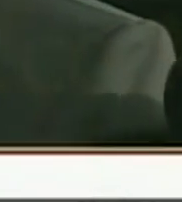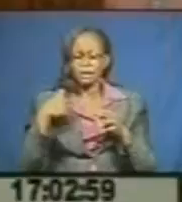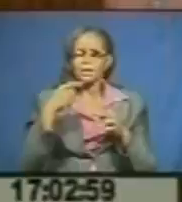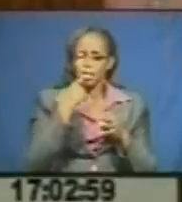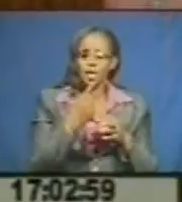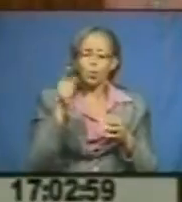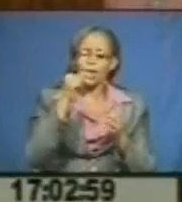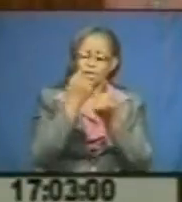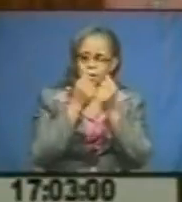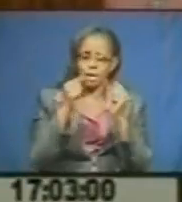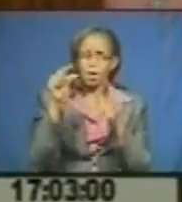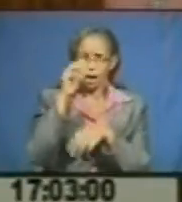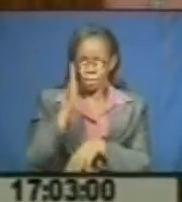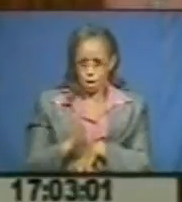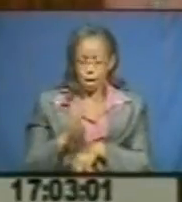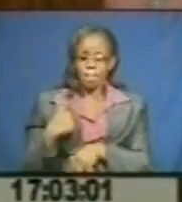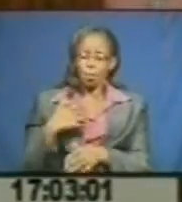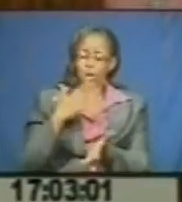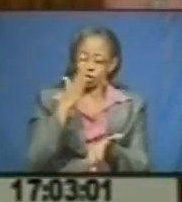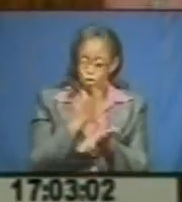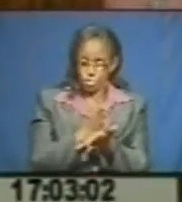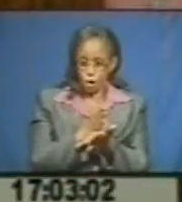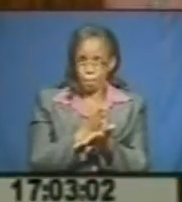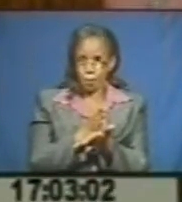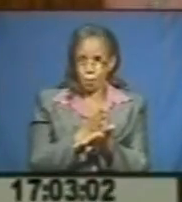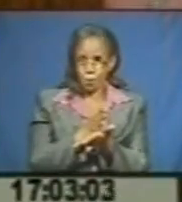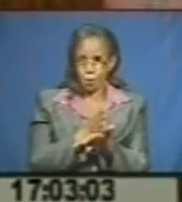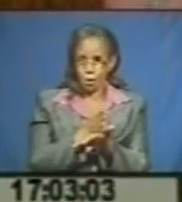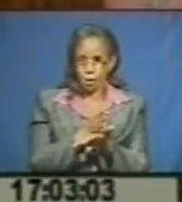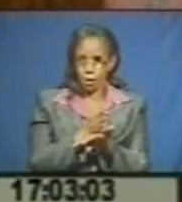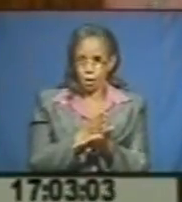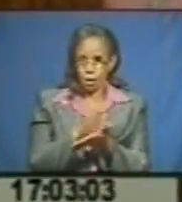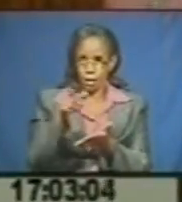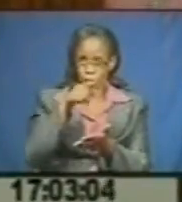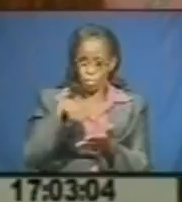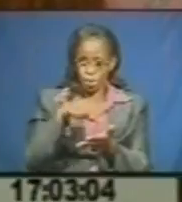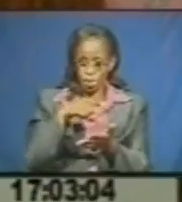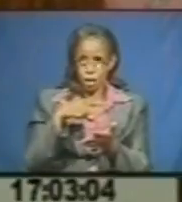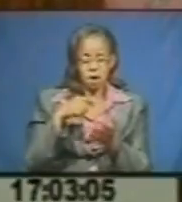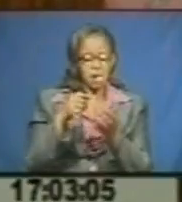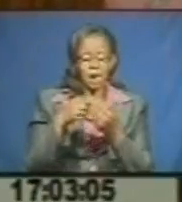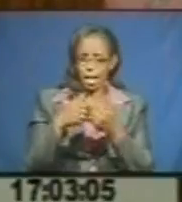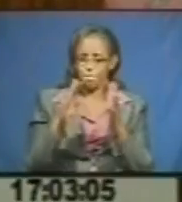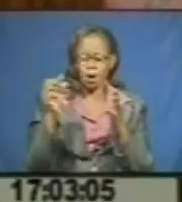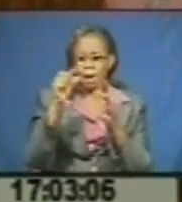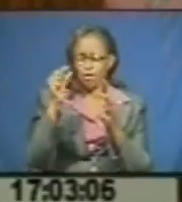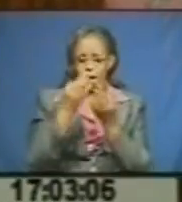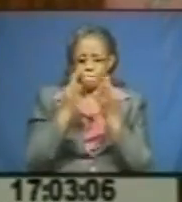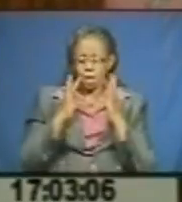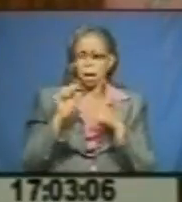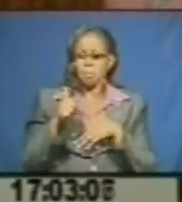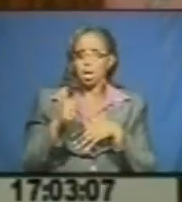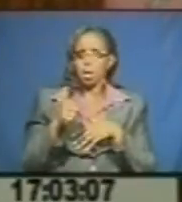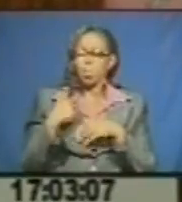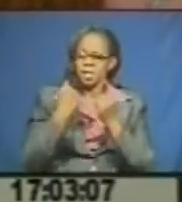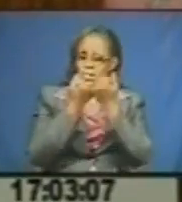Kericho. I would like to confirm to you, Mr. Speaker, sir, that we have not read the governor of Kericho off the hook. We have not